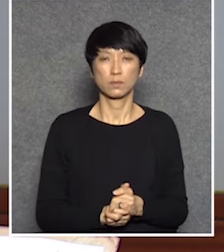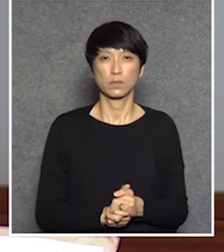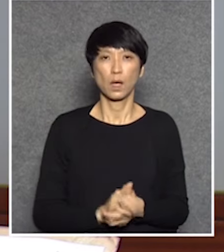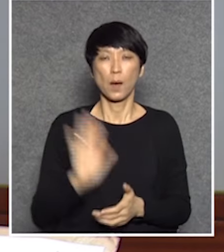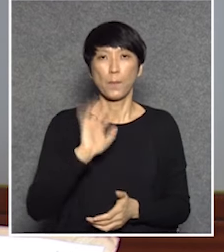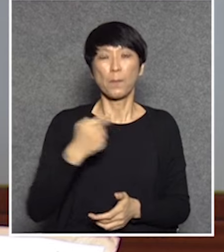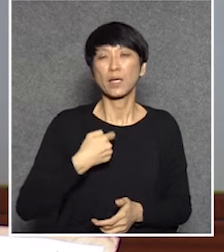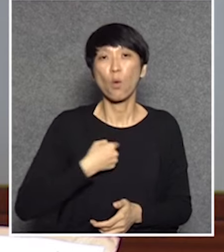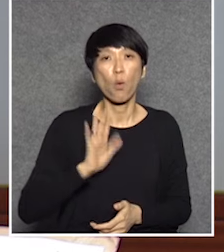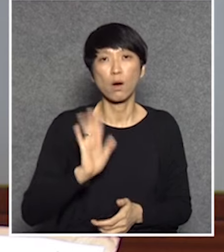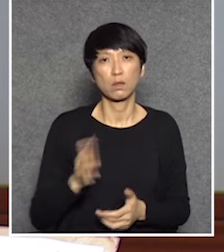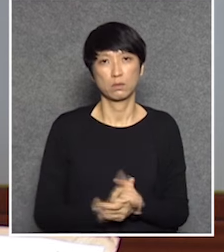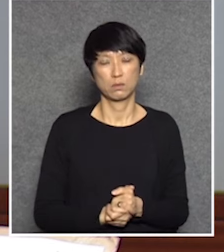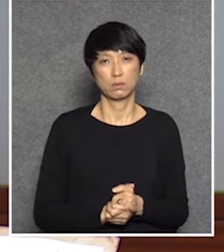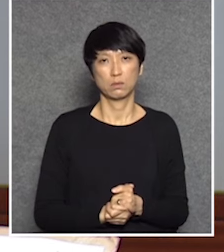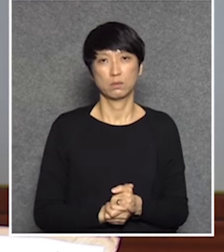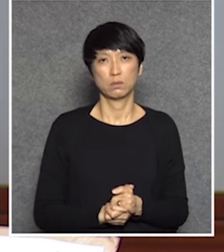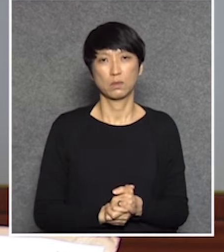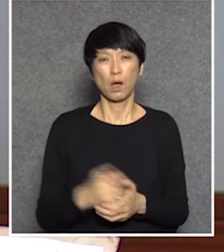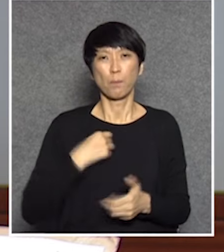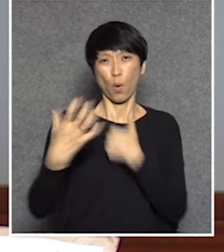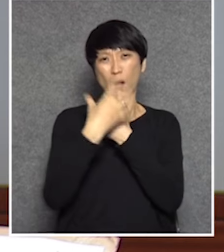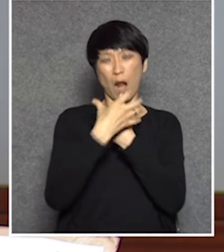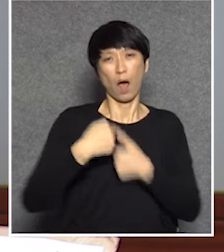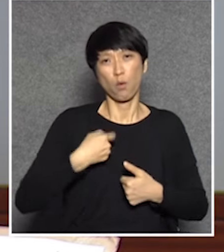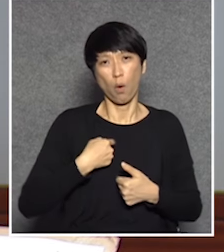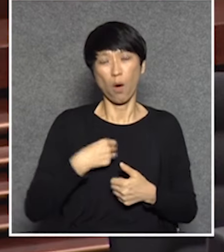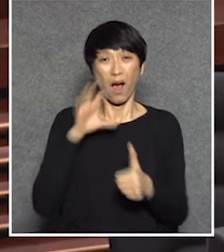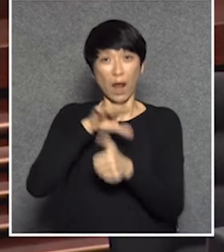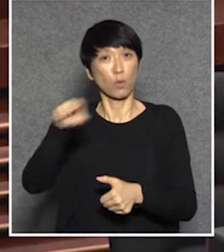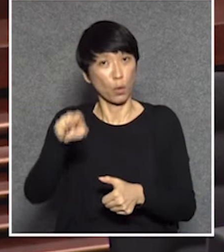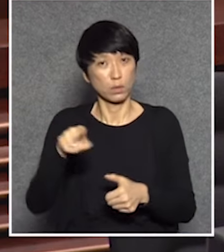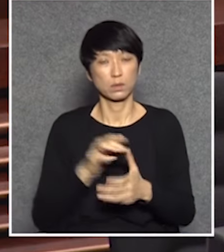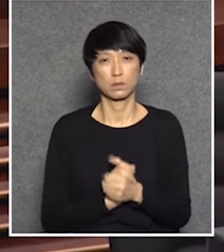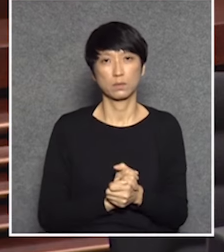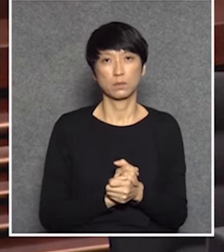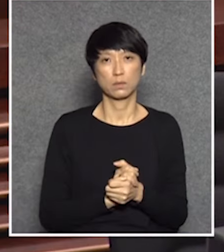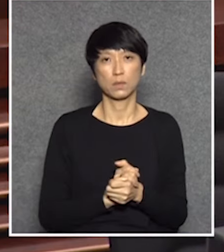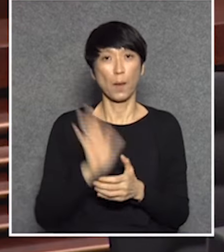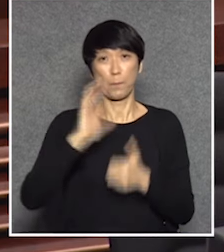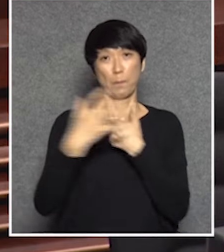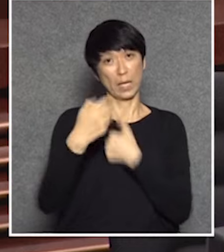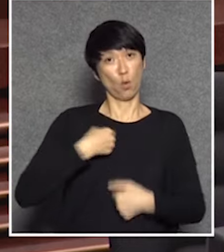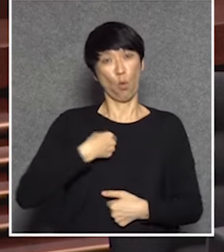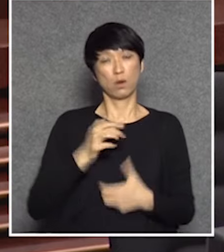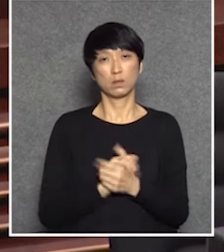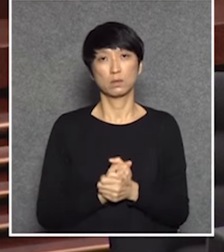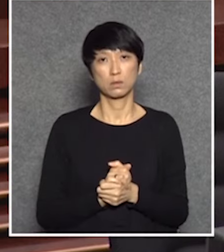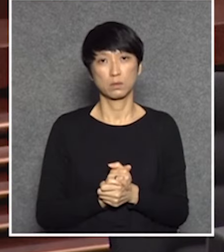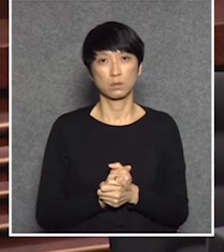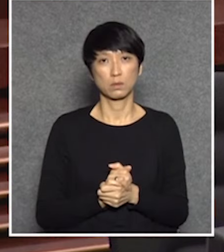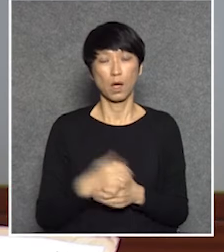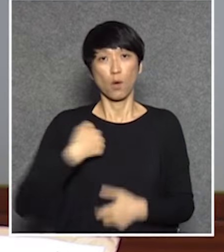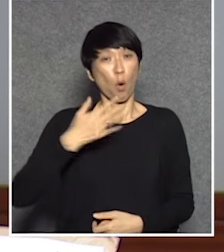啊，不要鬧得這麼大聲啊，你句句都鬧緊他的，正話知不知啊？不是我啊，主席，不是